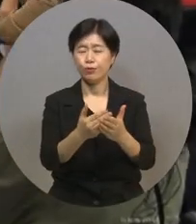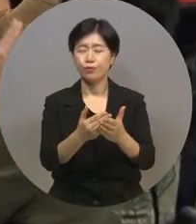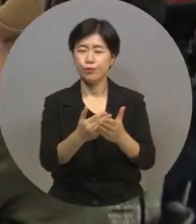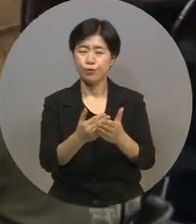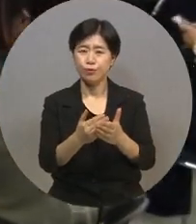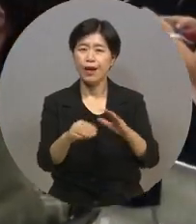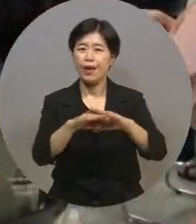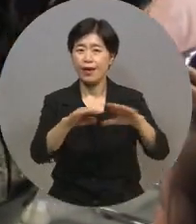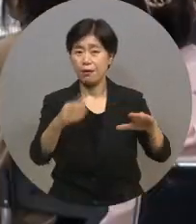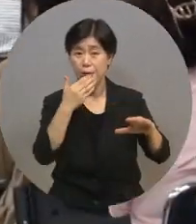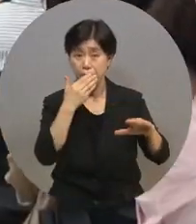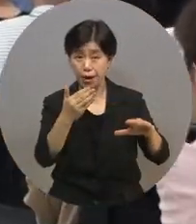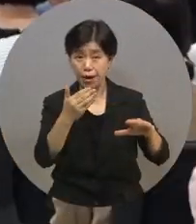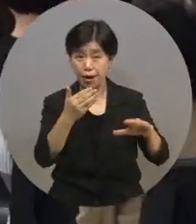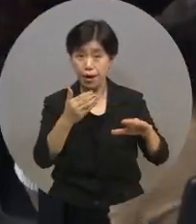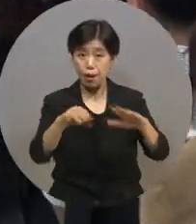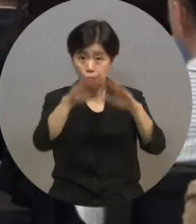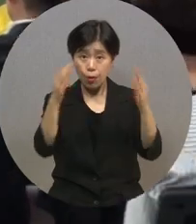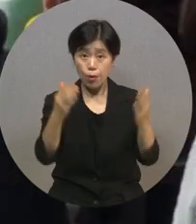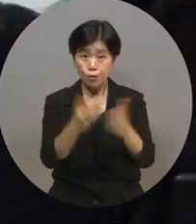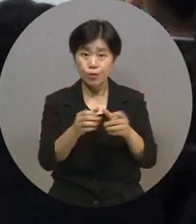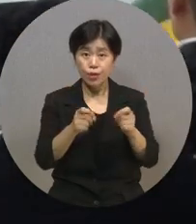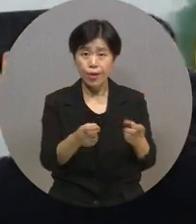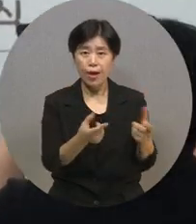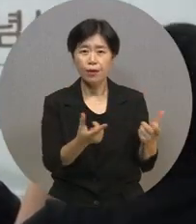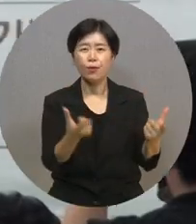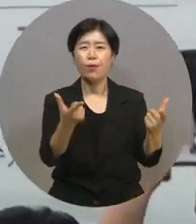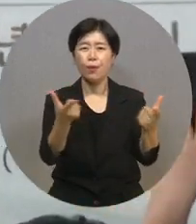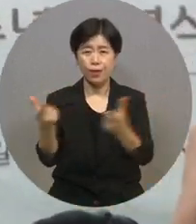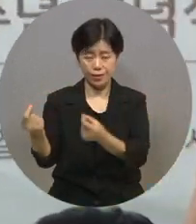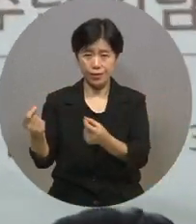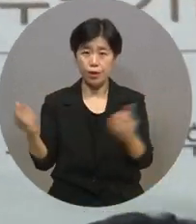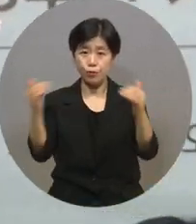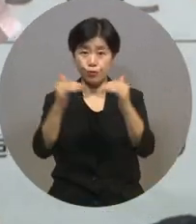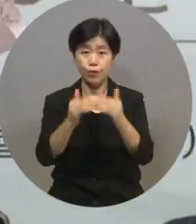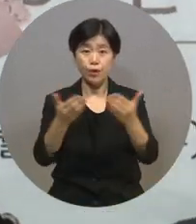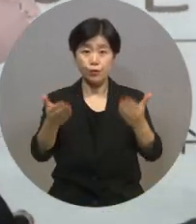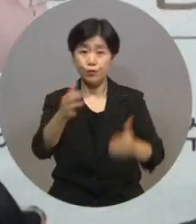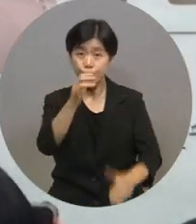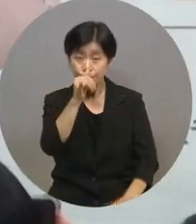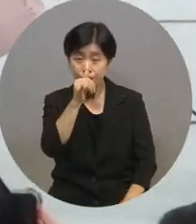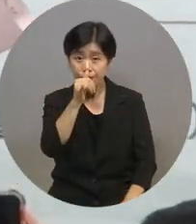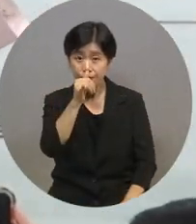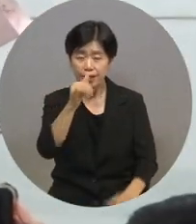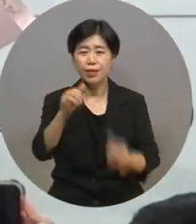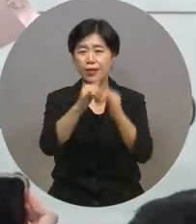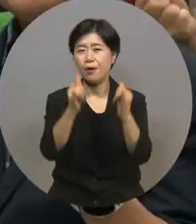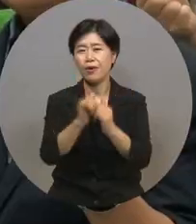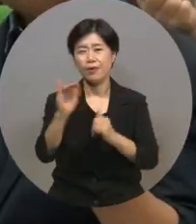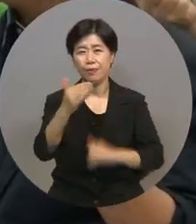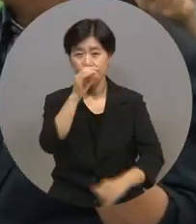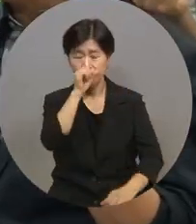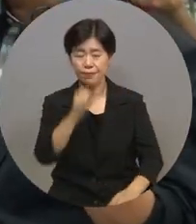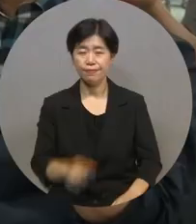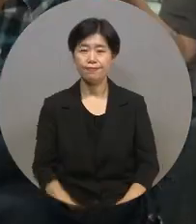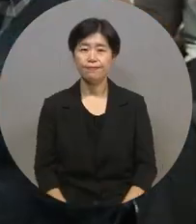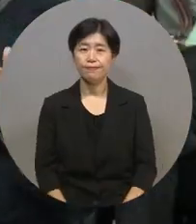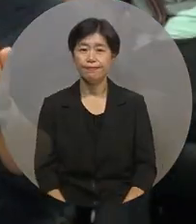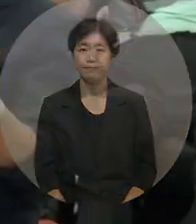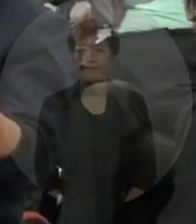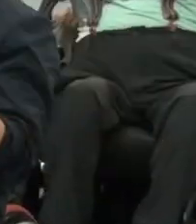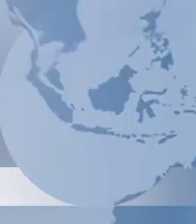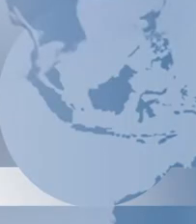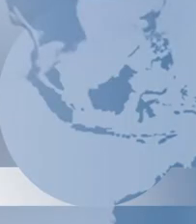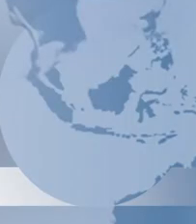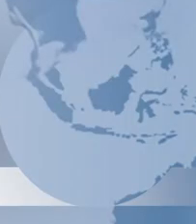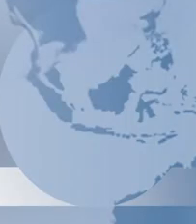되는 세상을 바라보며 그들은 오늘도 삶에 대한 태도를 배워갑니다. 복지TV 경기방송